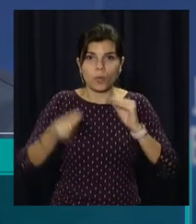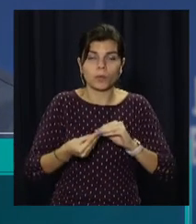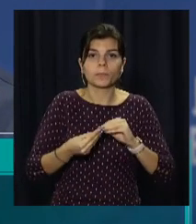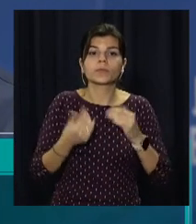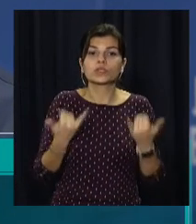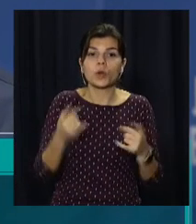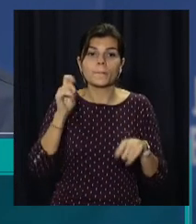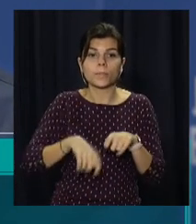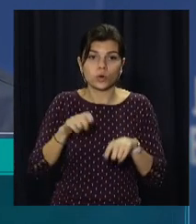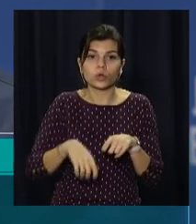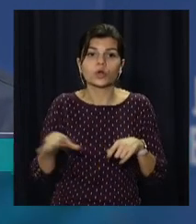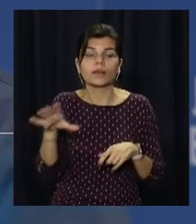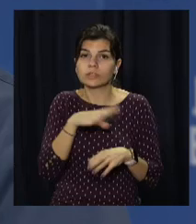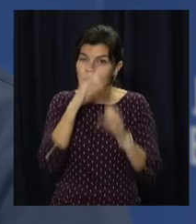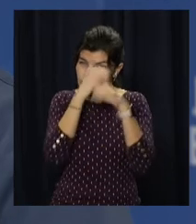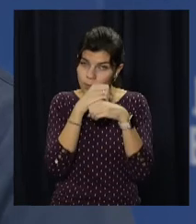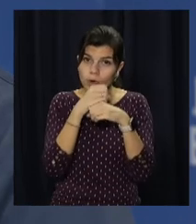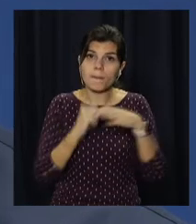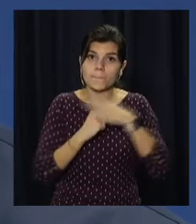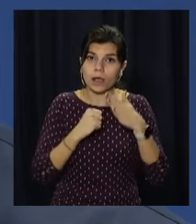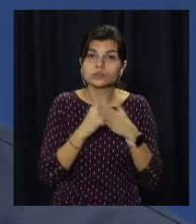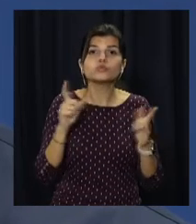перевіряємо всю лабораторну базу.